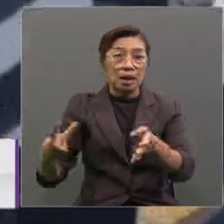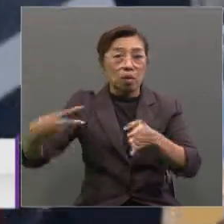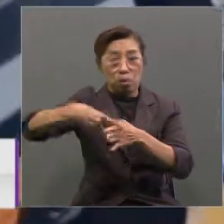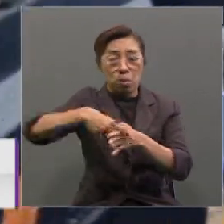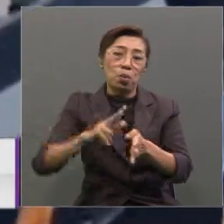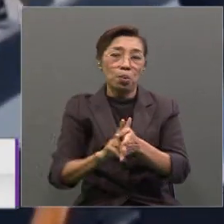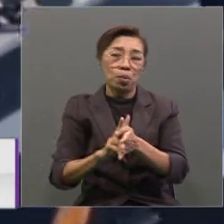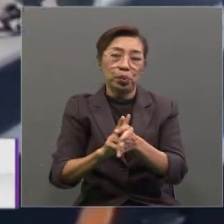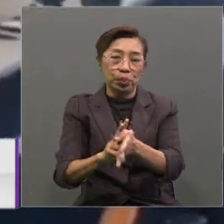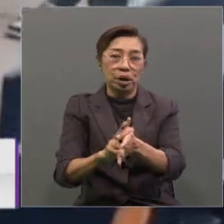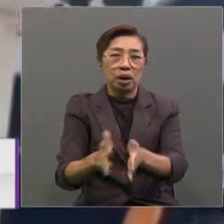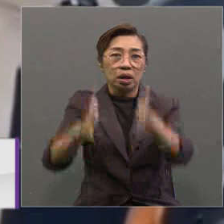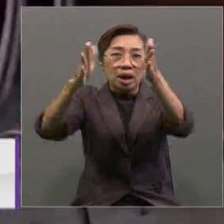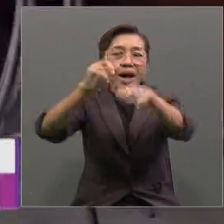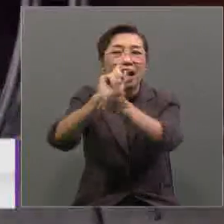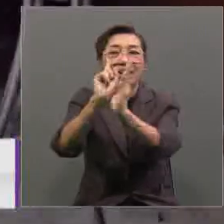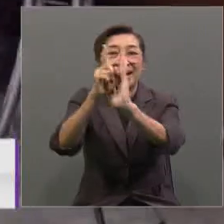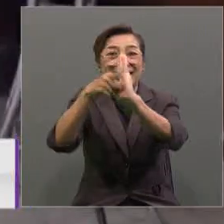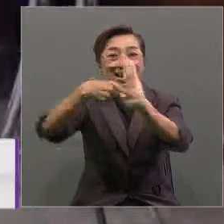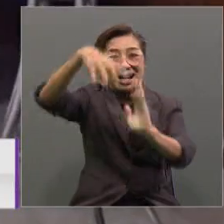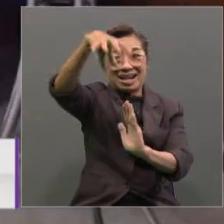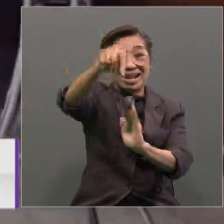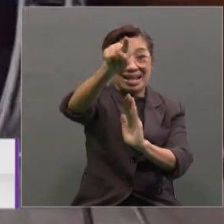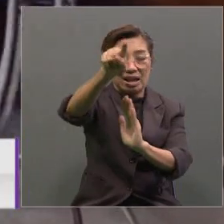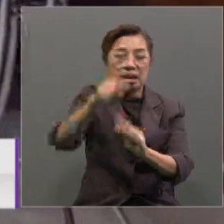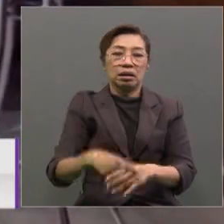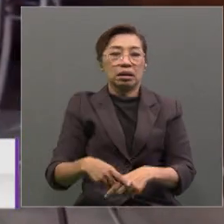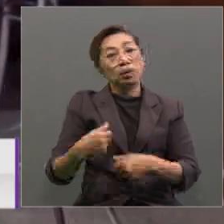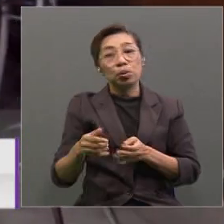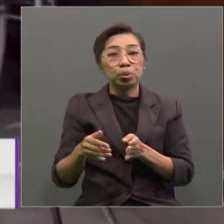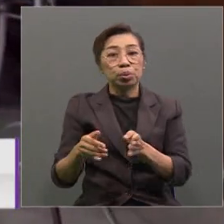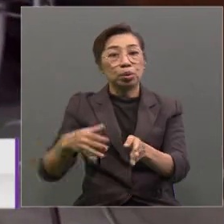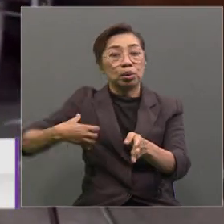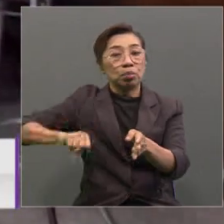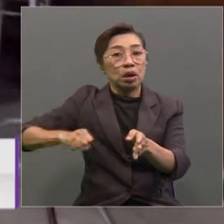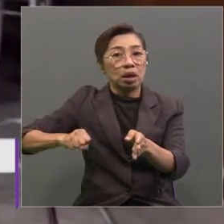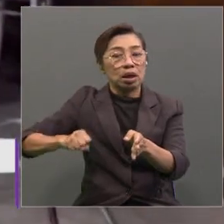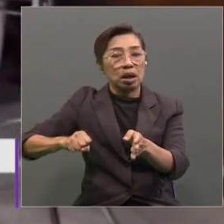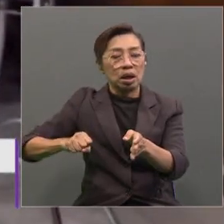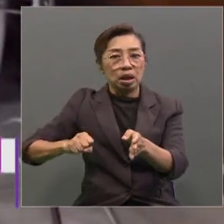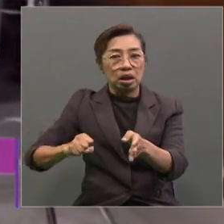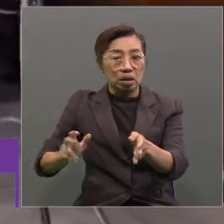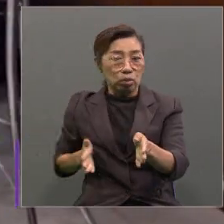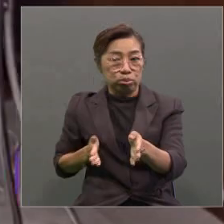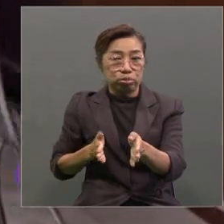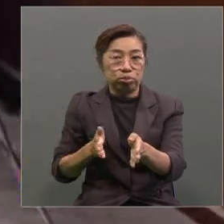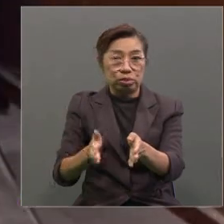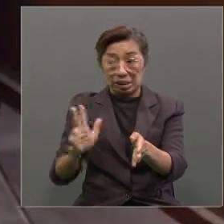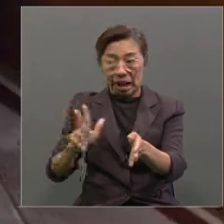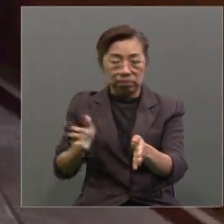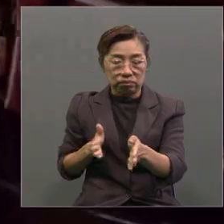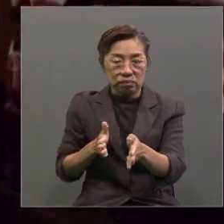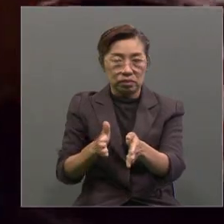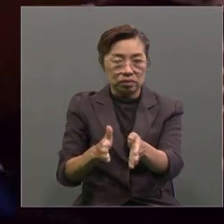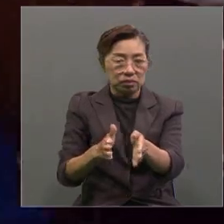าที่บริเวณหอนาฬิกาท่าน้ำนนก็มีวัยรุ่น3คนค่ะขี่รถมอเตอร์ไซค์ Honda คลิกสีขาวซ้อนท้ายกันมาคือจำได้ว่